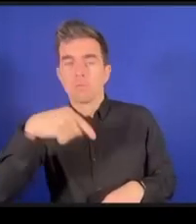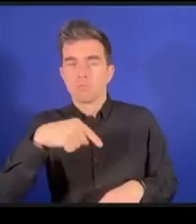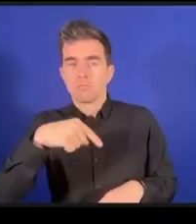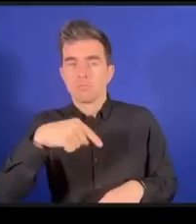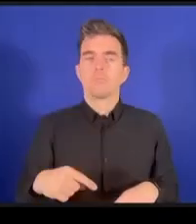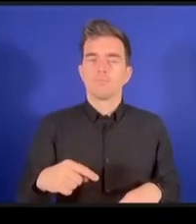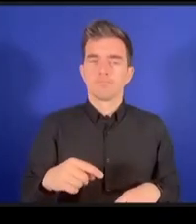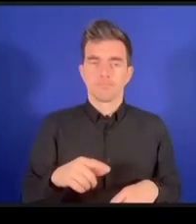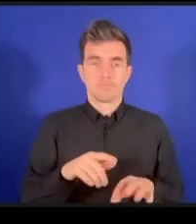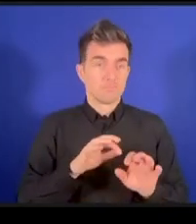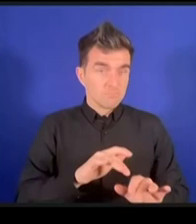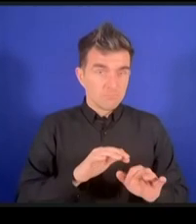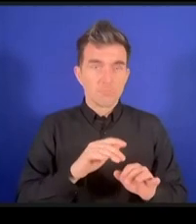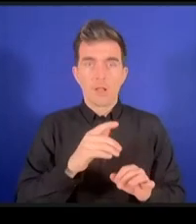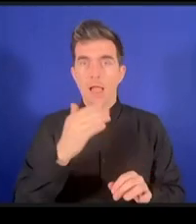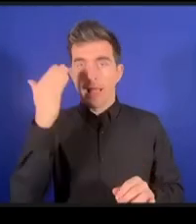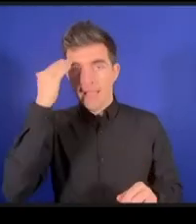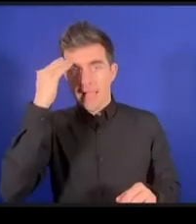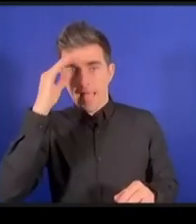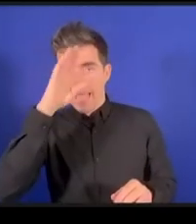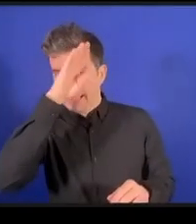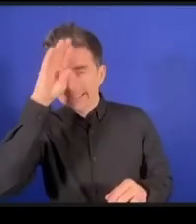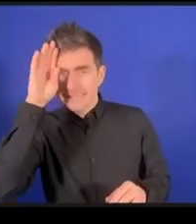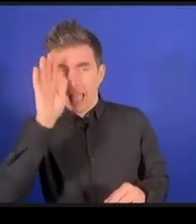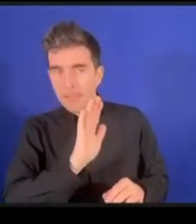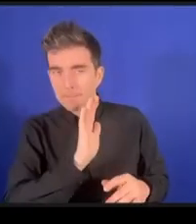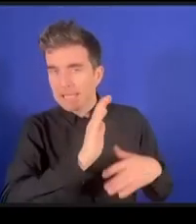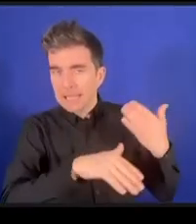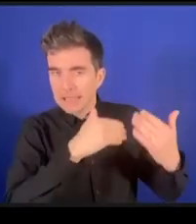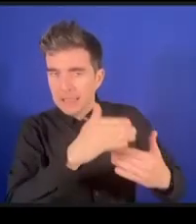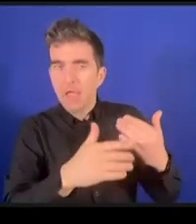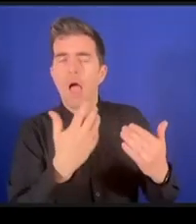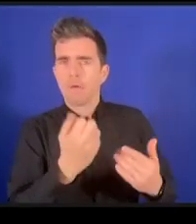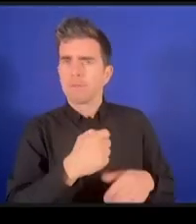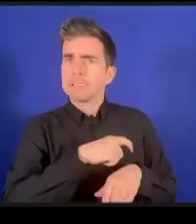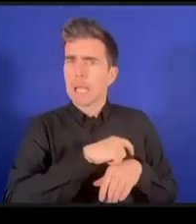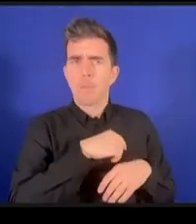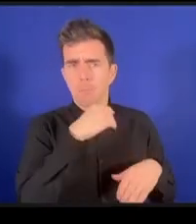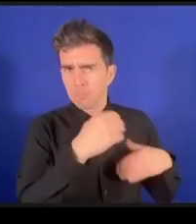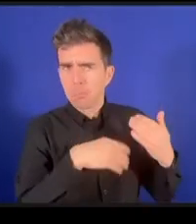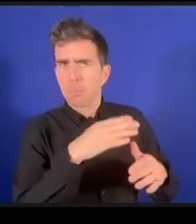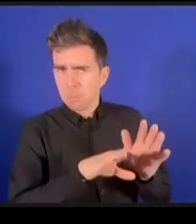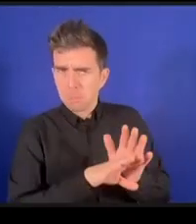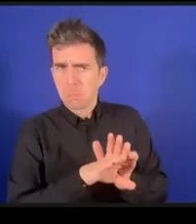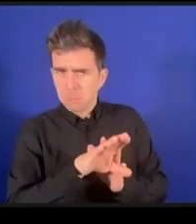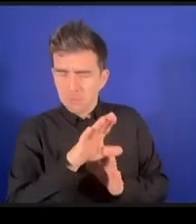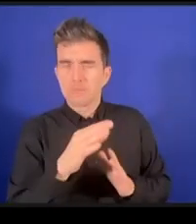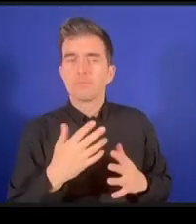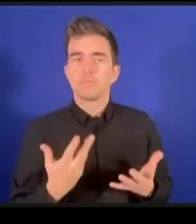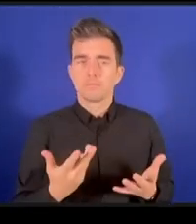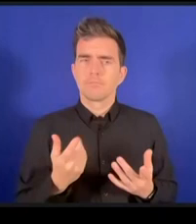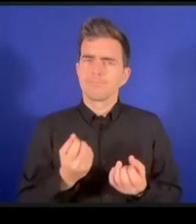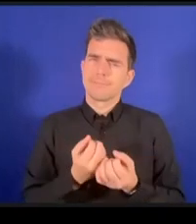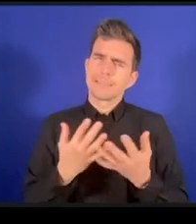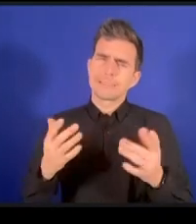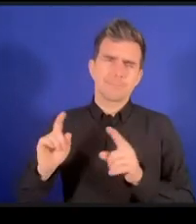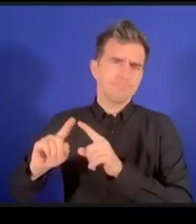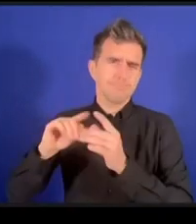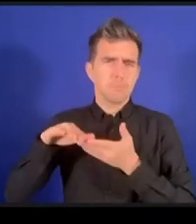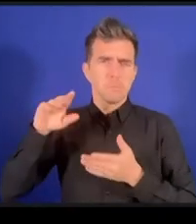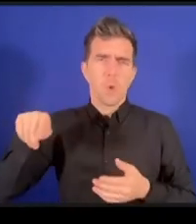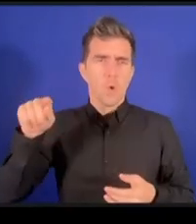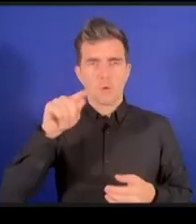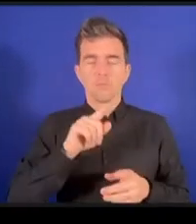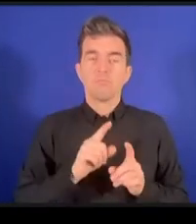это инициатива которая значительно развелась за послед и сечас включает в себя не только математику